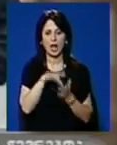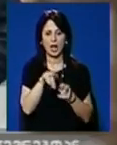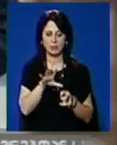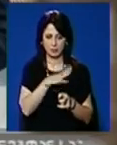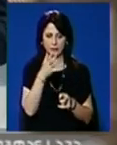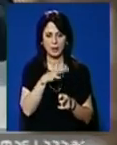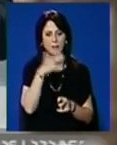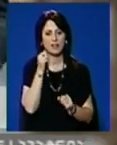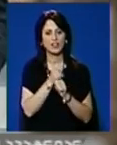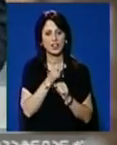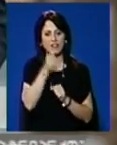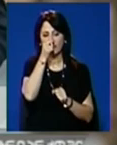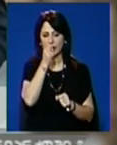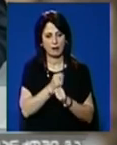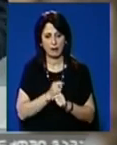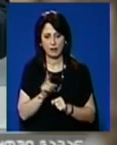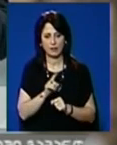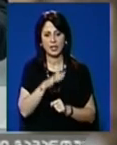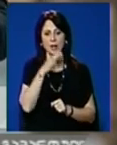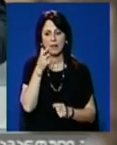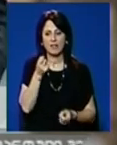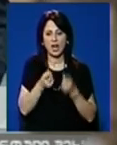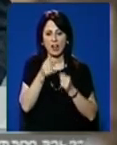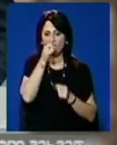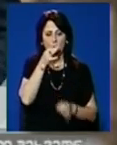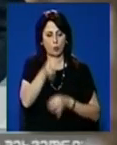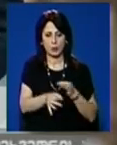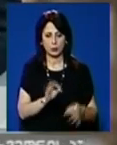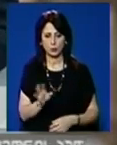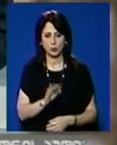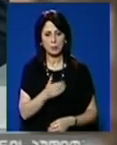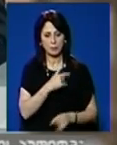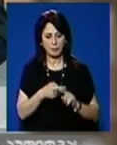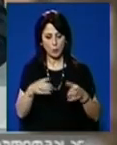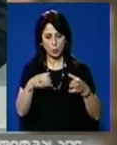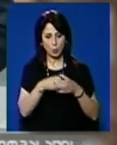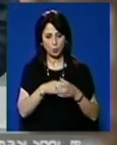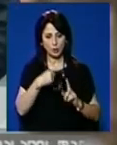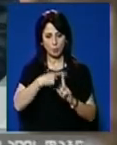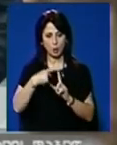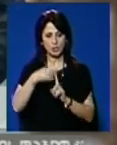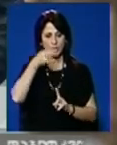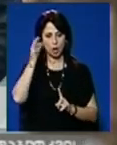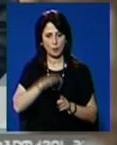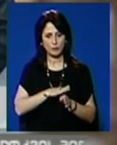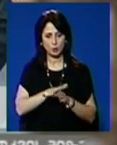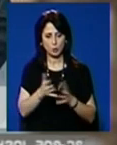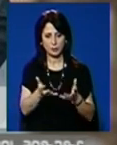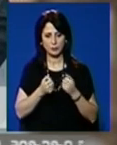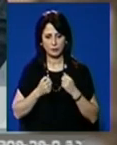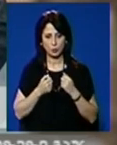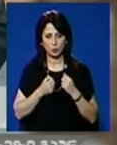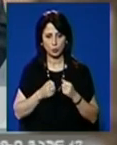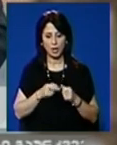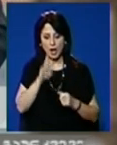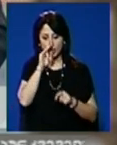დედაქალაქშიც. ბევრის გაკეთებაც ვერ შეძლო და ბევრ გამოწვევასაც ვერ უპასუხა. მინდა ამ გუნდის პოზიტიური გამოცდილება სრულად გავიზიარო,